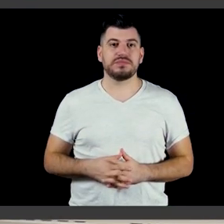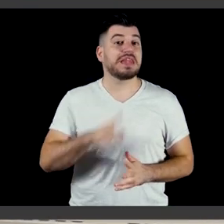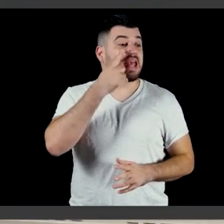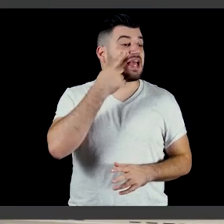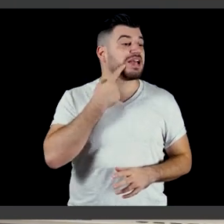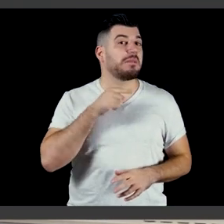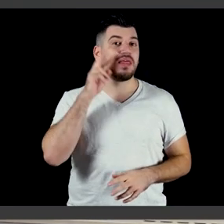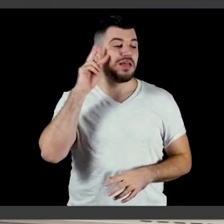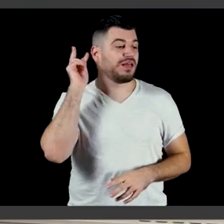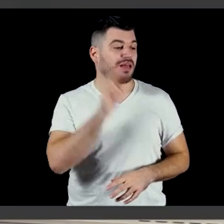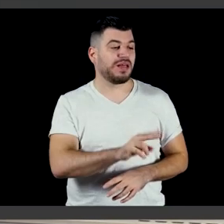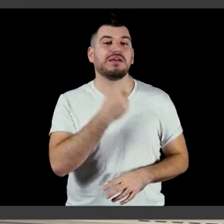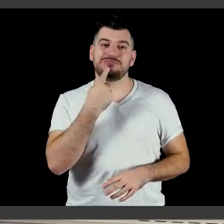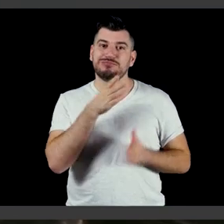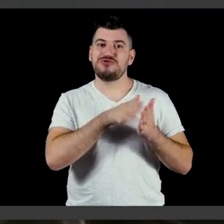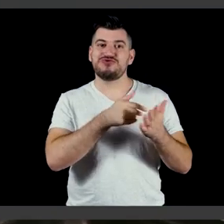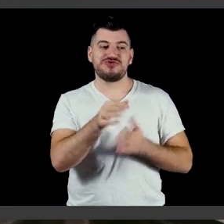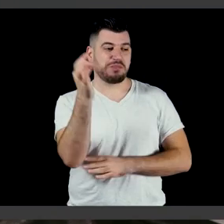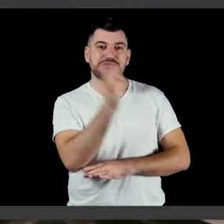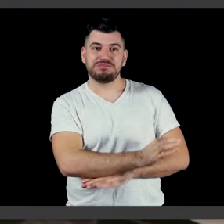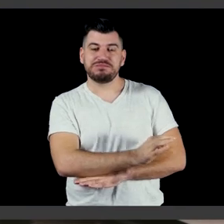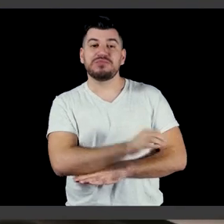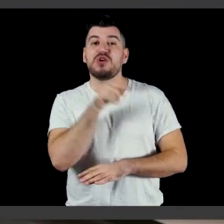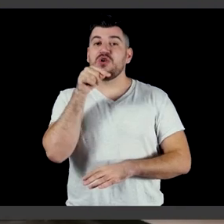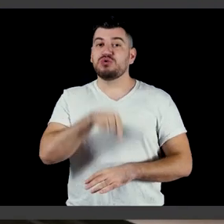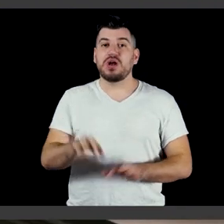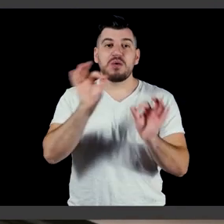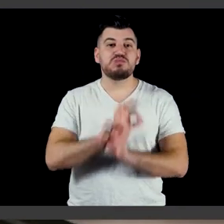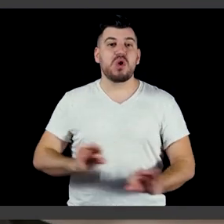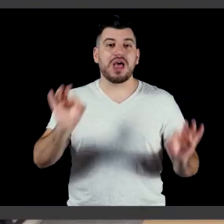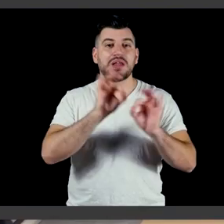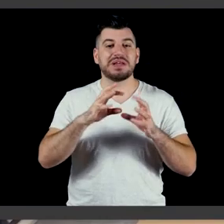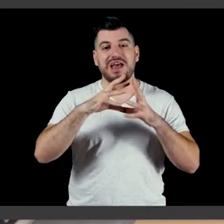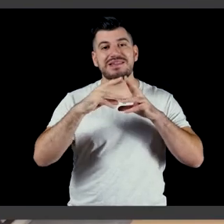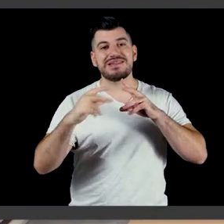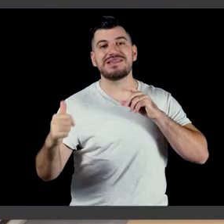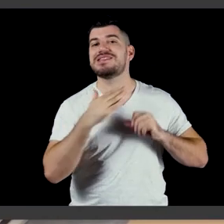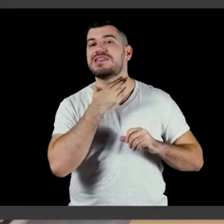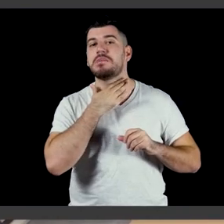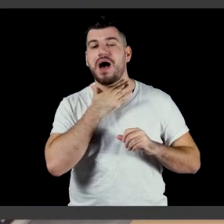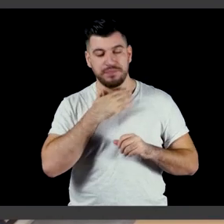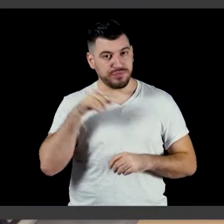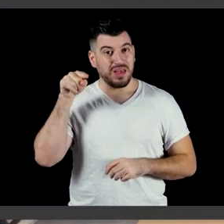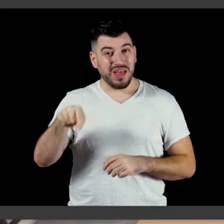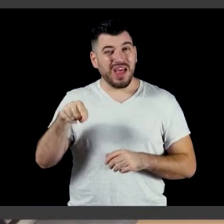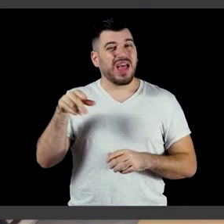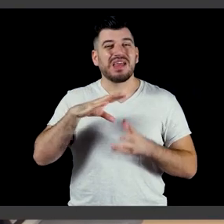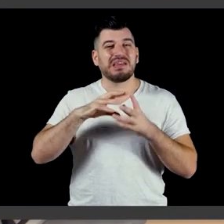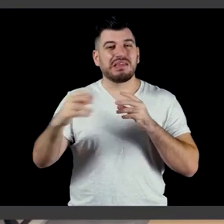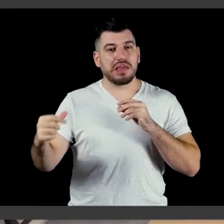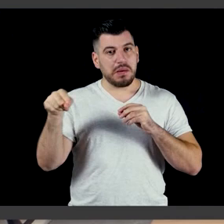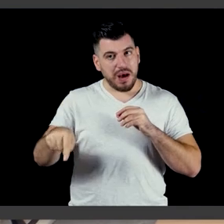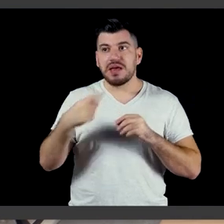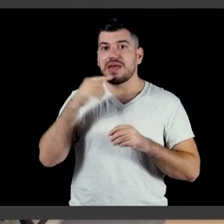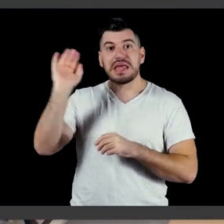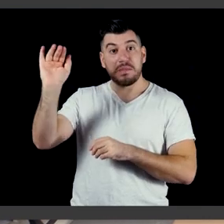Τα κρεμμυδάκια μας, κοιτάξτε εδώ, ήδη άρχισαν να παίρνουν ωραίο χρώμα και πάμε να ετοιμάσουμε το κιμά μας. Λοιπόν, εδώ έχω πάρει ωραίο κιμά και αυτό που έκανα